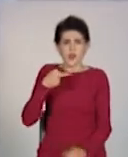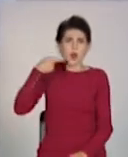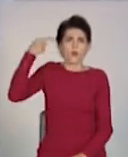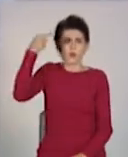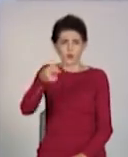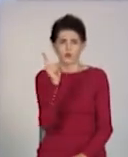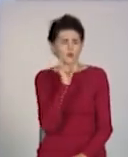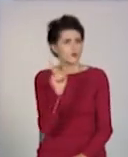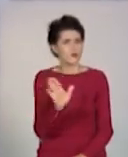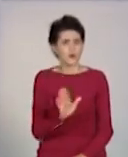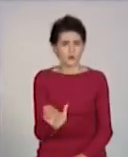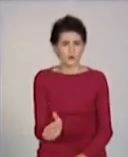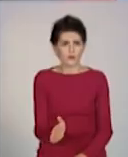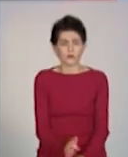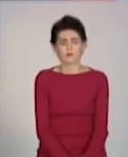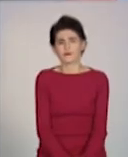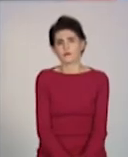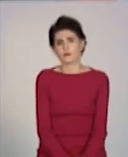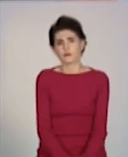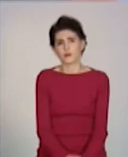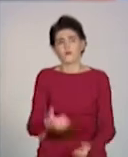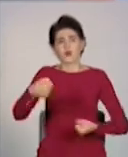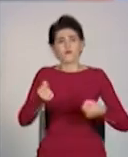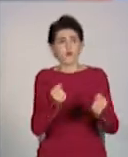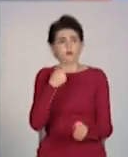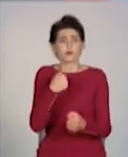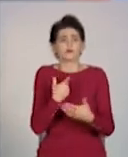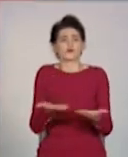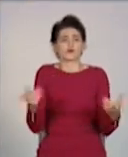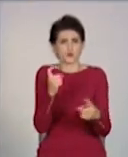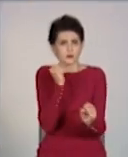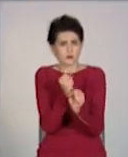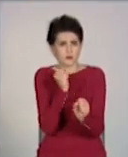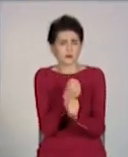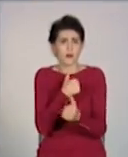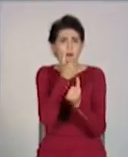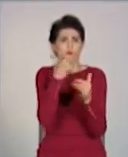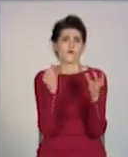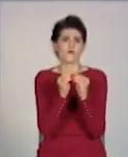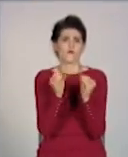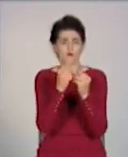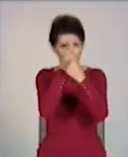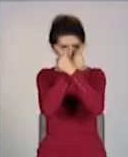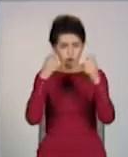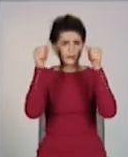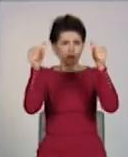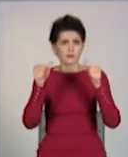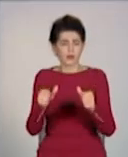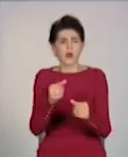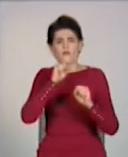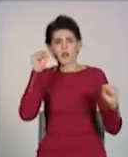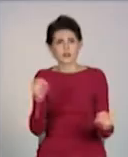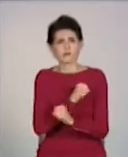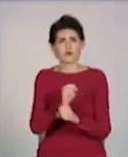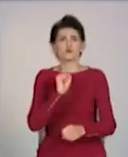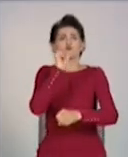це, добре? Це не добре. Водії розводять руками, кажуть, були змушені начепити наліпки попередження і перестали зупинятися